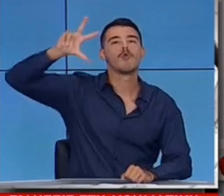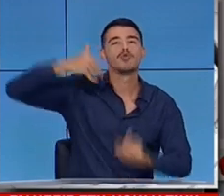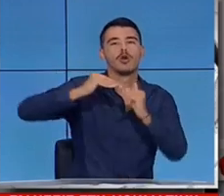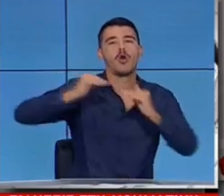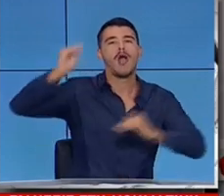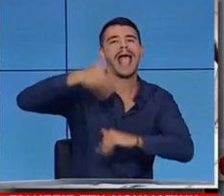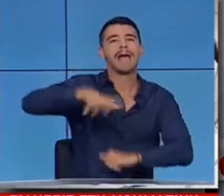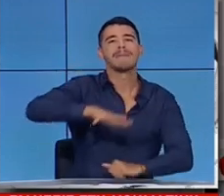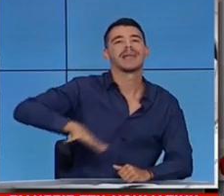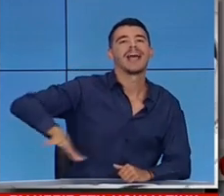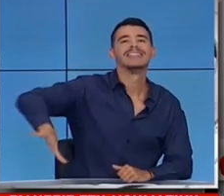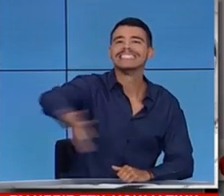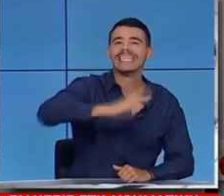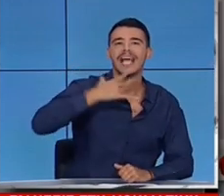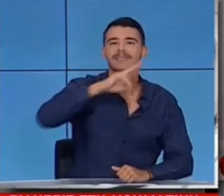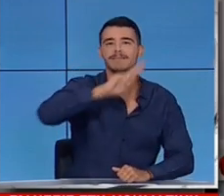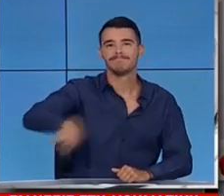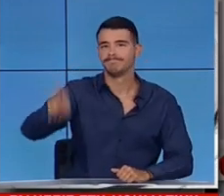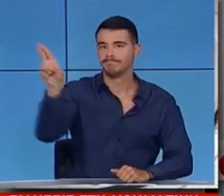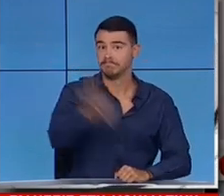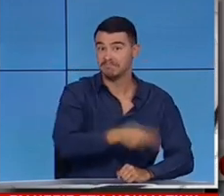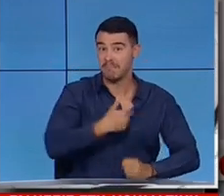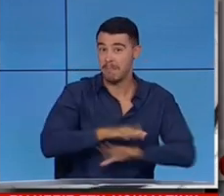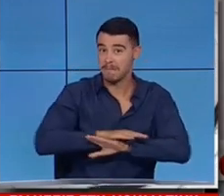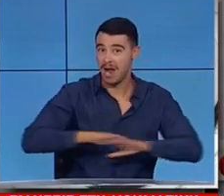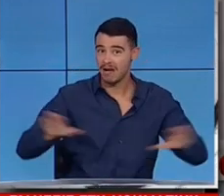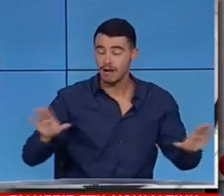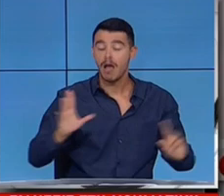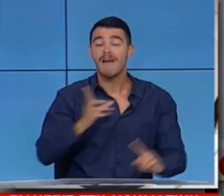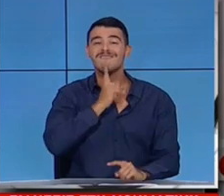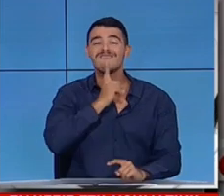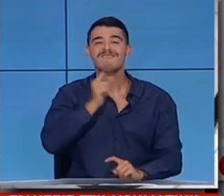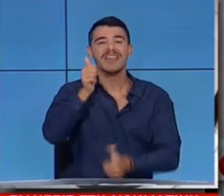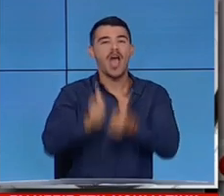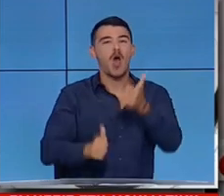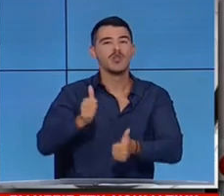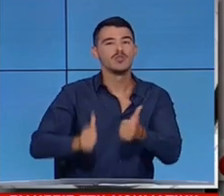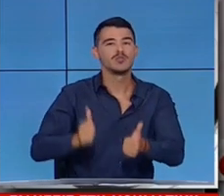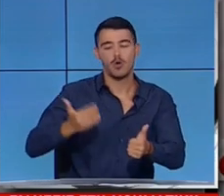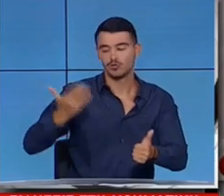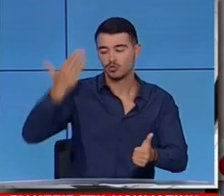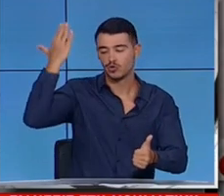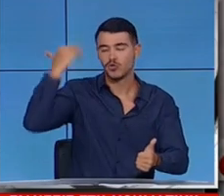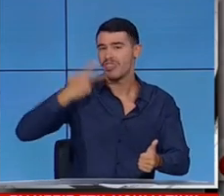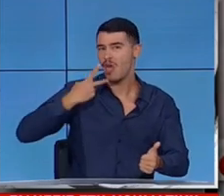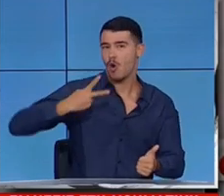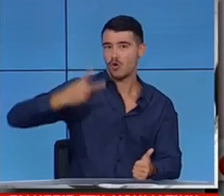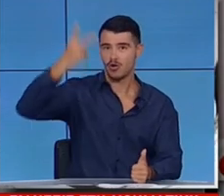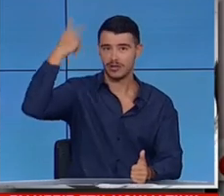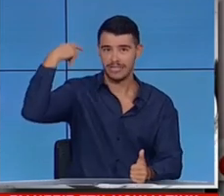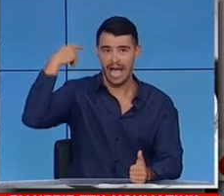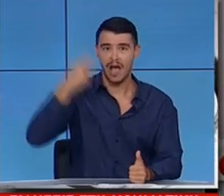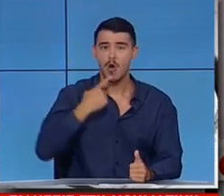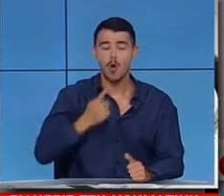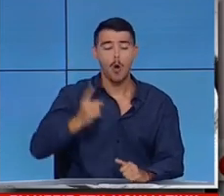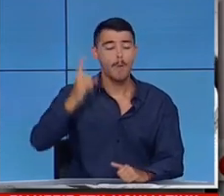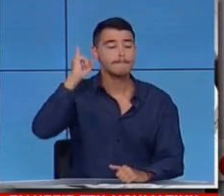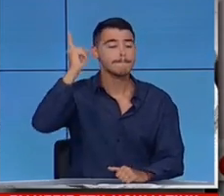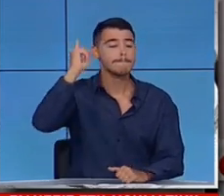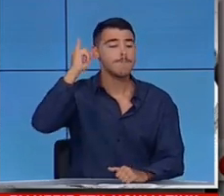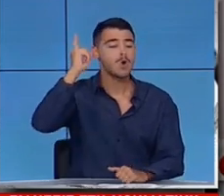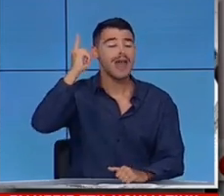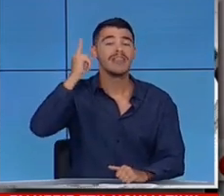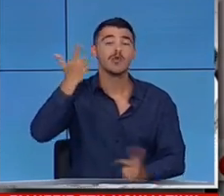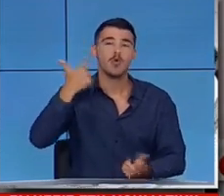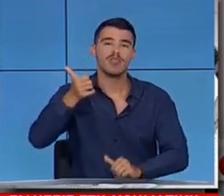είχε οριακή πλειοψηφία. Ο οποίος διαγωνισμός όμως ήταν ο μοναδικός δείκτης, ο μοναδικός